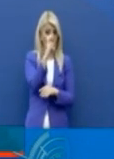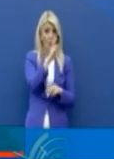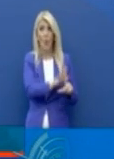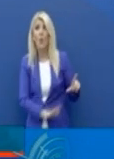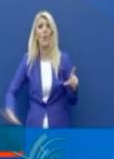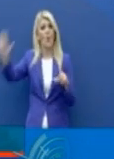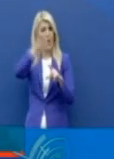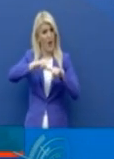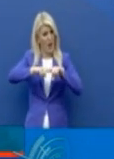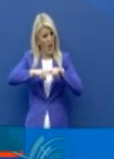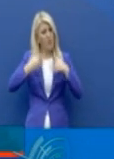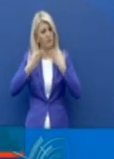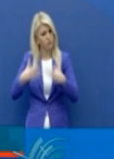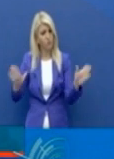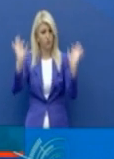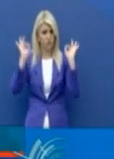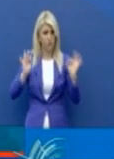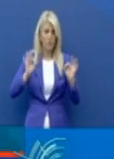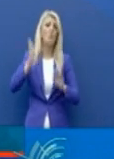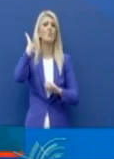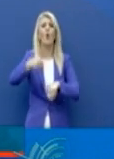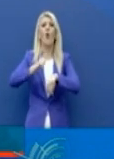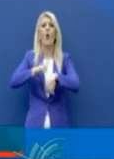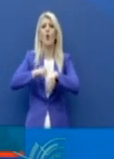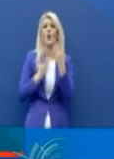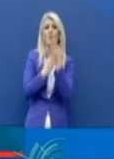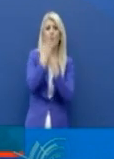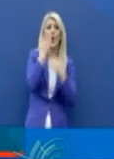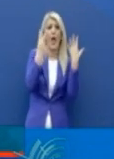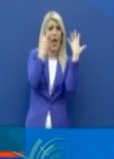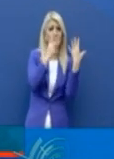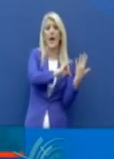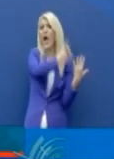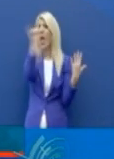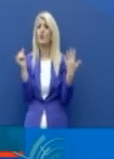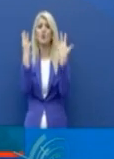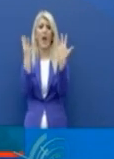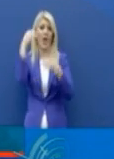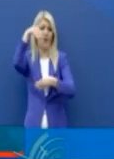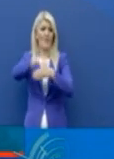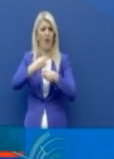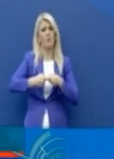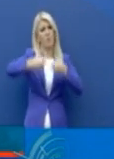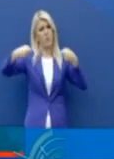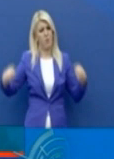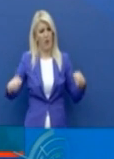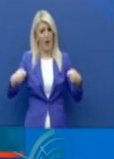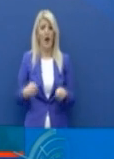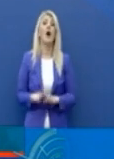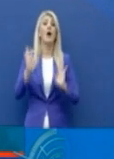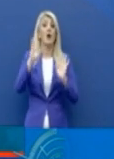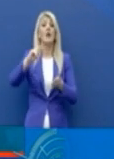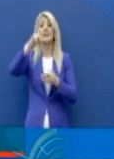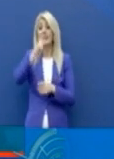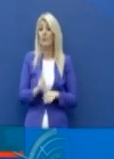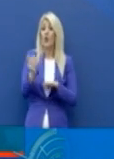χώρα με δυνατότητα διευρυμένου ωραρίου από τις 7 το πρωί ως τις 9 το βράδυ. Σημειώνεται ότι η λειτουργία τους θα γίνεται αποκλειστικά με